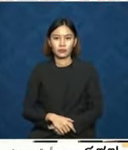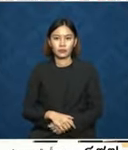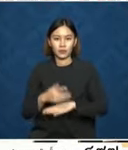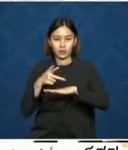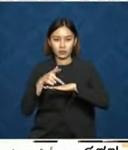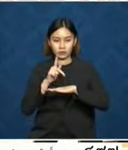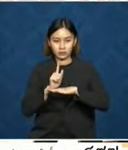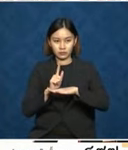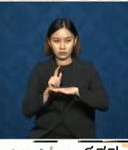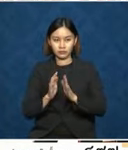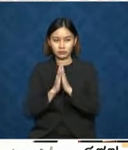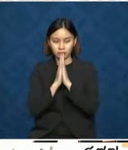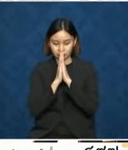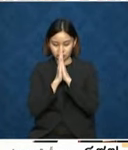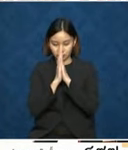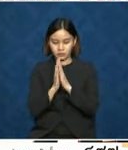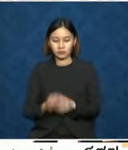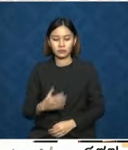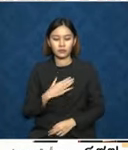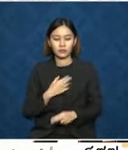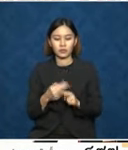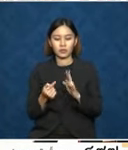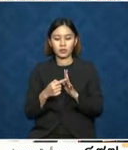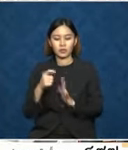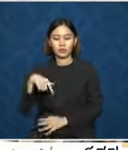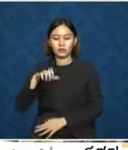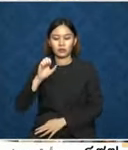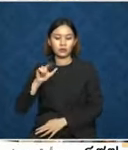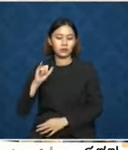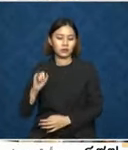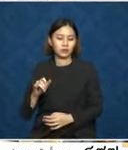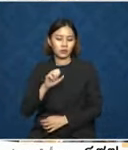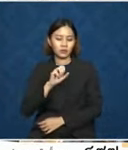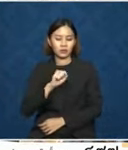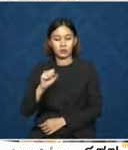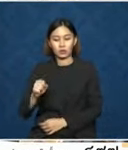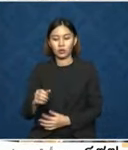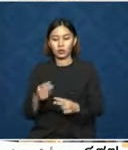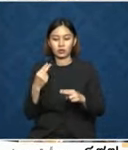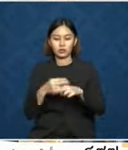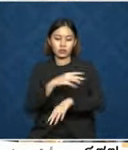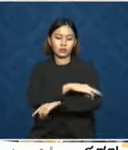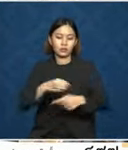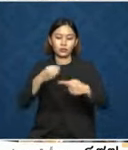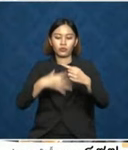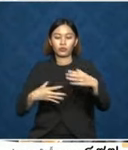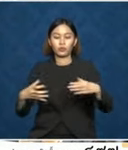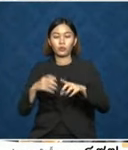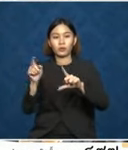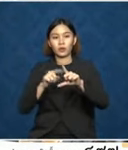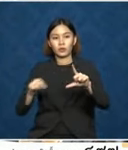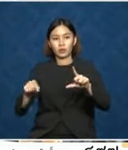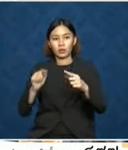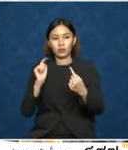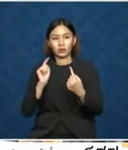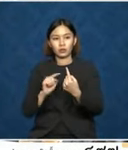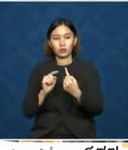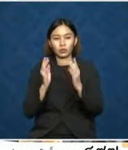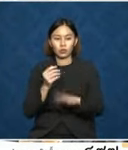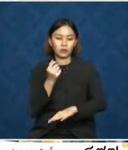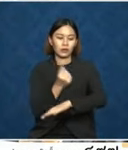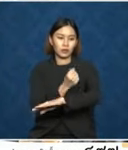เตียนประธานสภารบผมเซียจำปาทองสมาชิกสภาผู้แทนราษฎรแบบบัญชีรายชื่อพรรคก้าไกลสัดส่วนเครือข่ายผู้ใช้